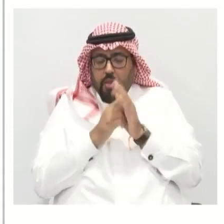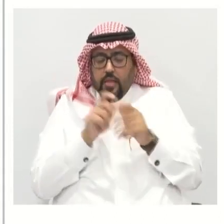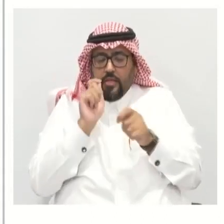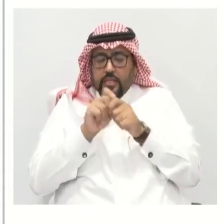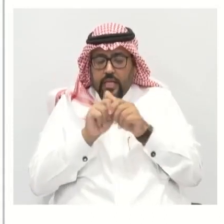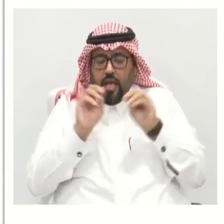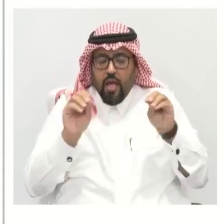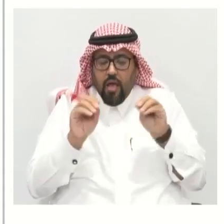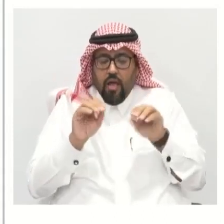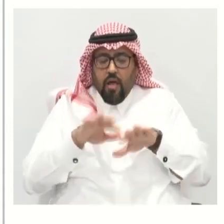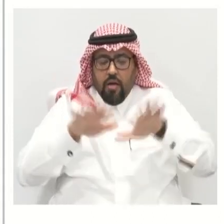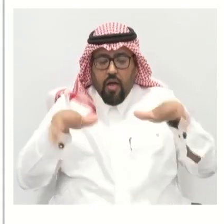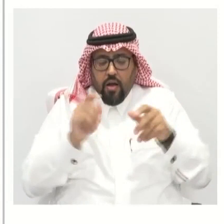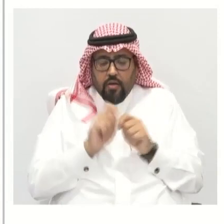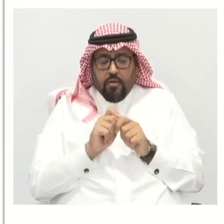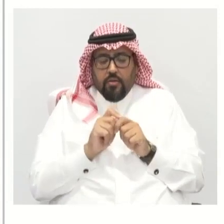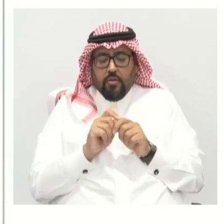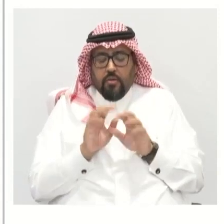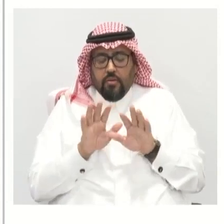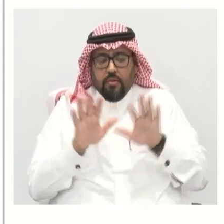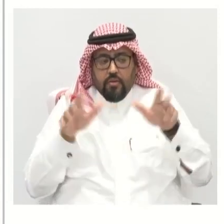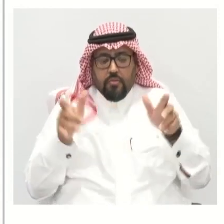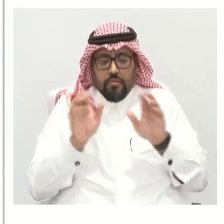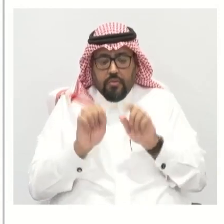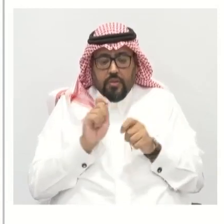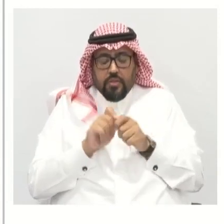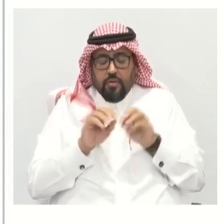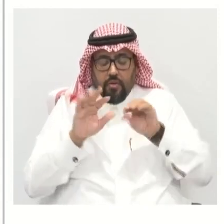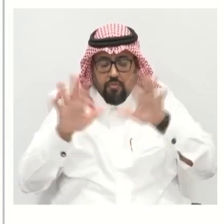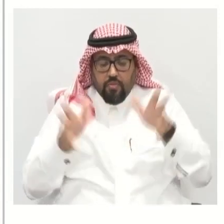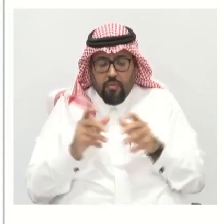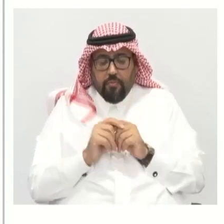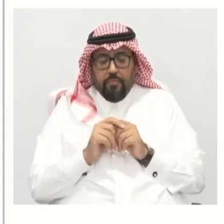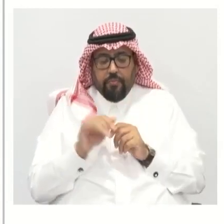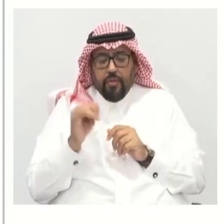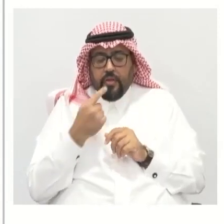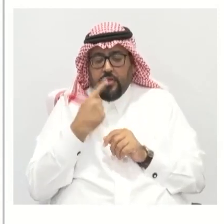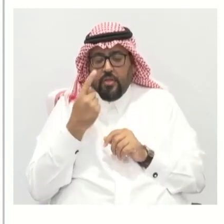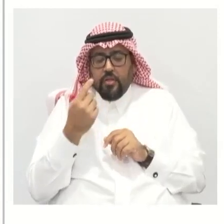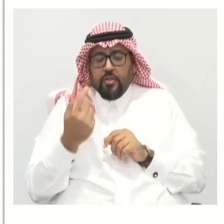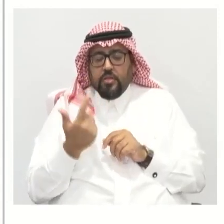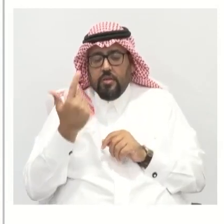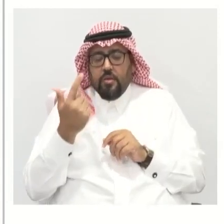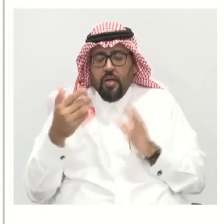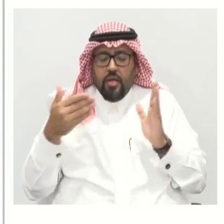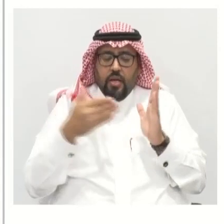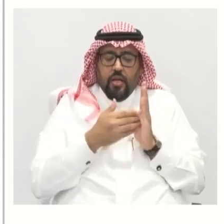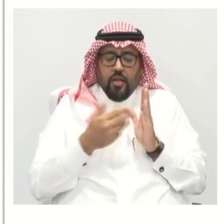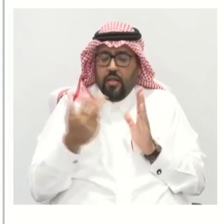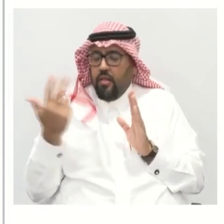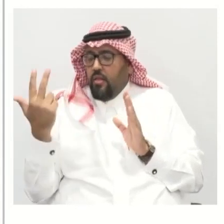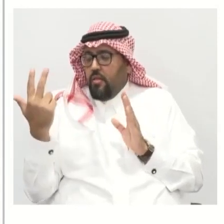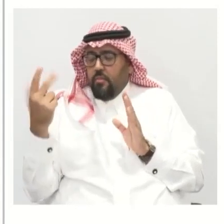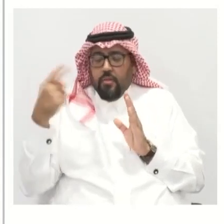الاجتماعي للنزلاء اذا انشات الدور للتوجيه الاجتماعي للنزلاء من عمر ماذا الى ماذا احسنتم من